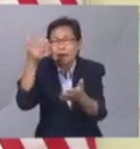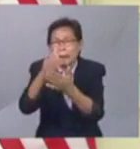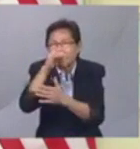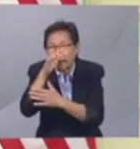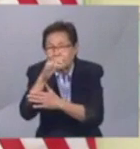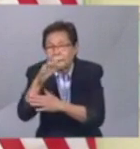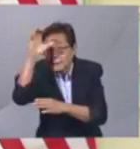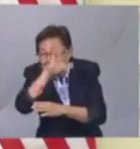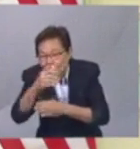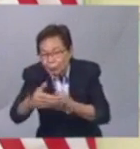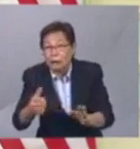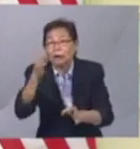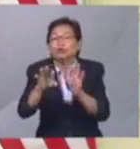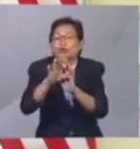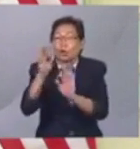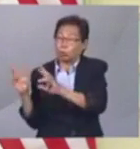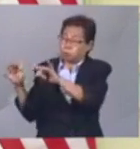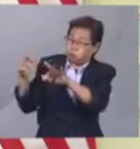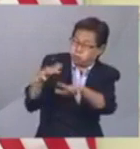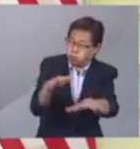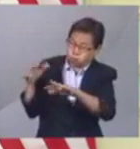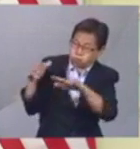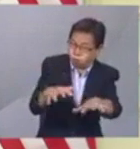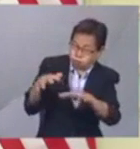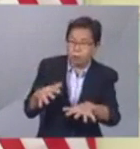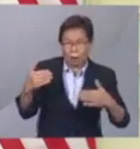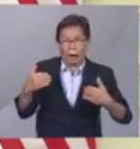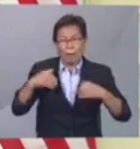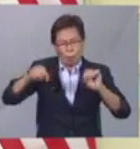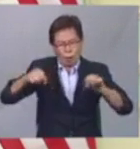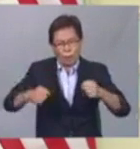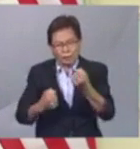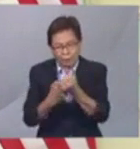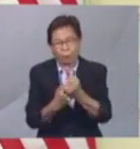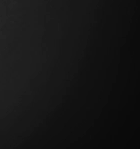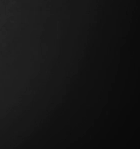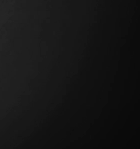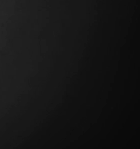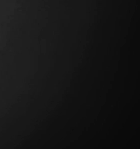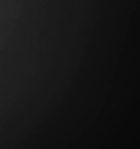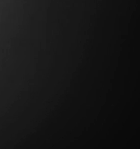kepulangan besar-besaran, kita masih mampu untuk menampung 10,000 untuk satu masa.